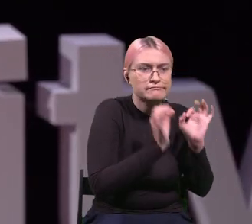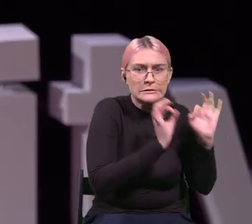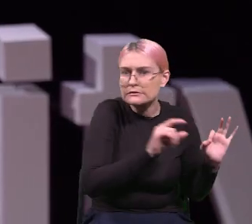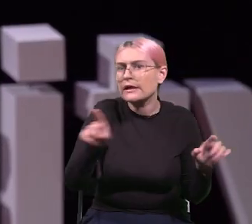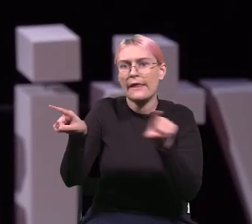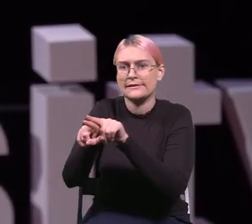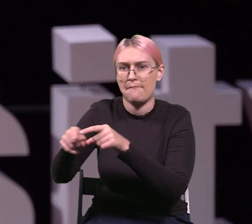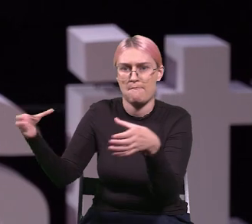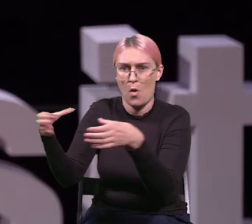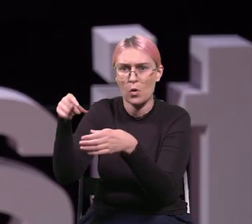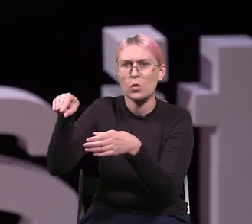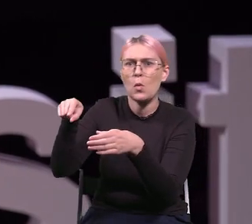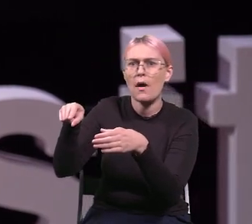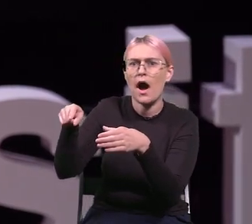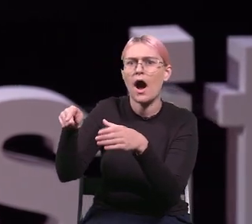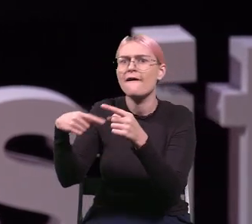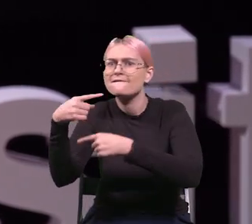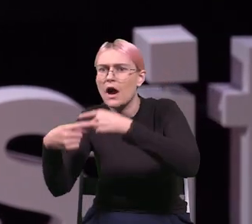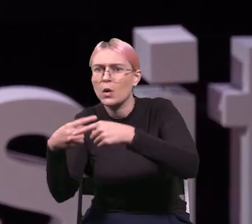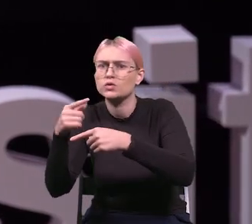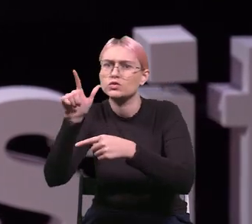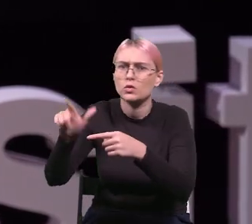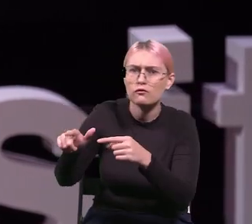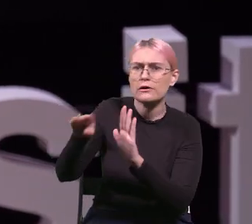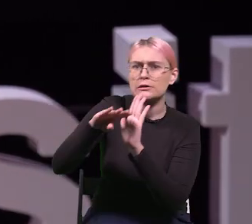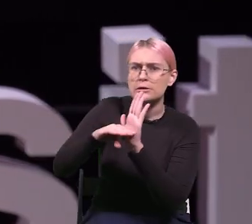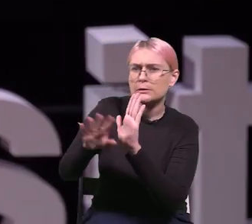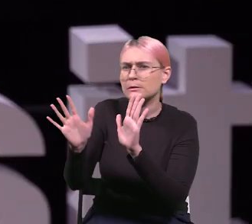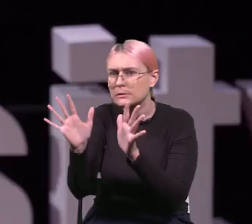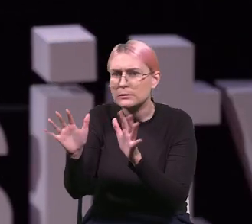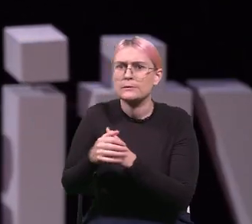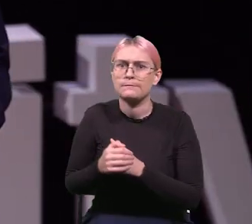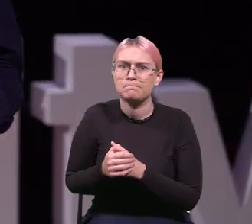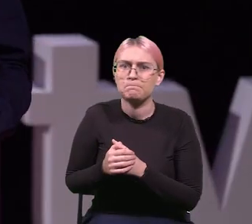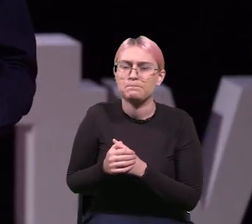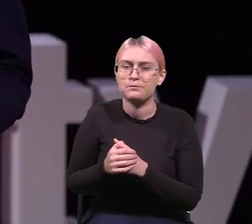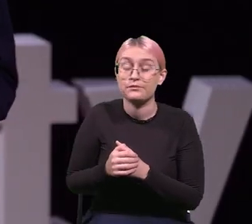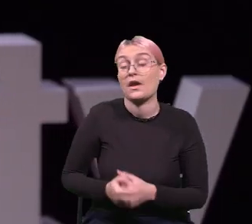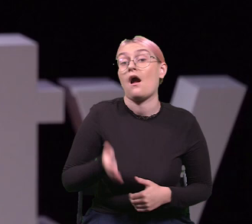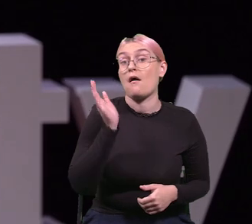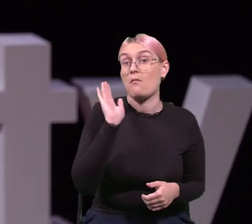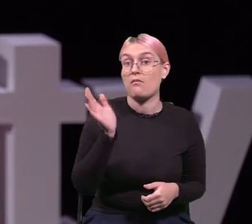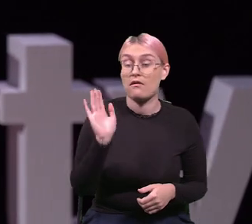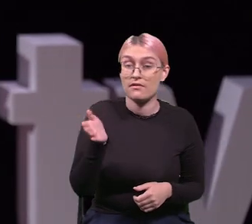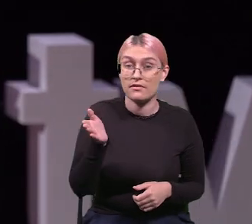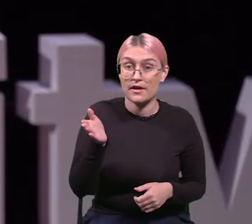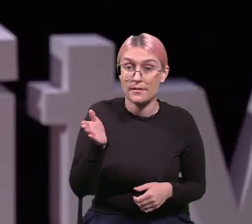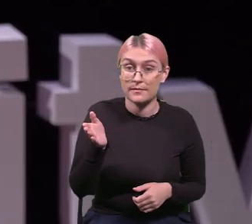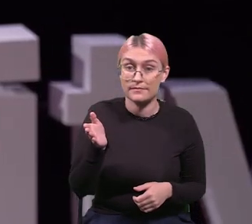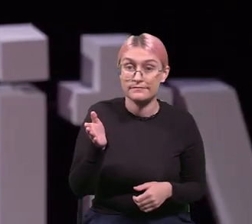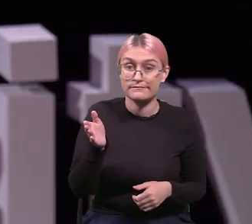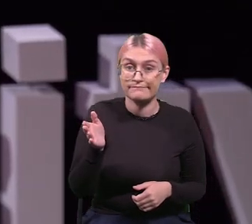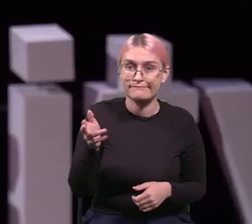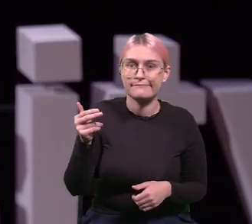A to dlatego, że ci frankowicze, chociaż byli super racjonalni i super oszczędni, ich raty pięły się w górę wówczas,